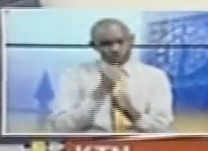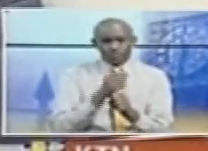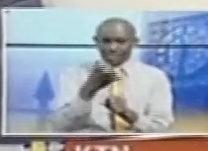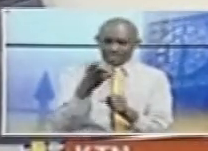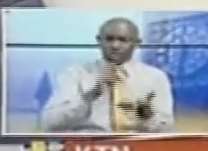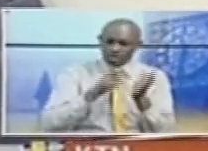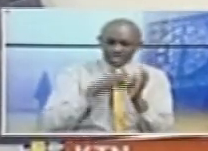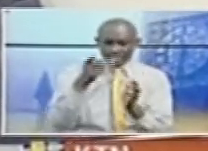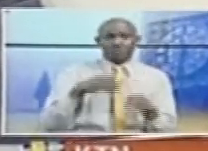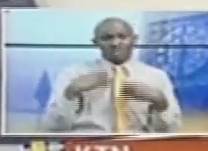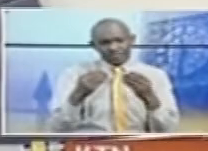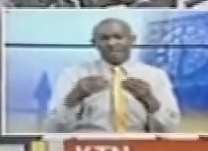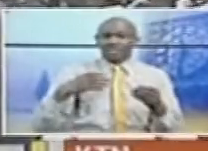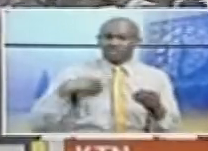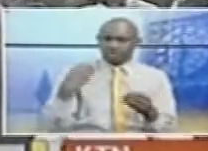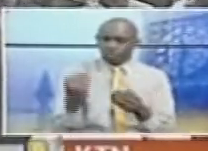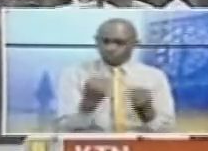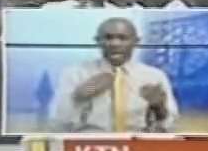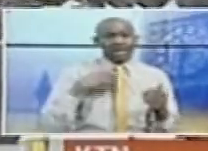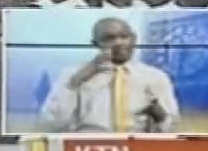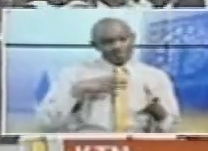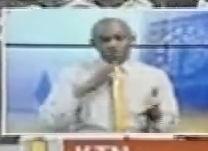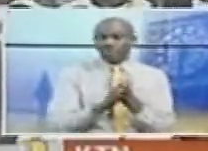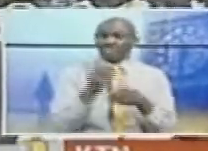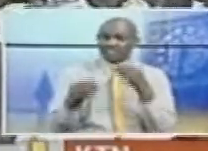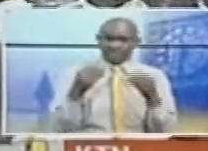people, people with disabilities and women.